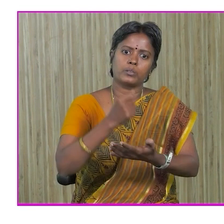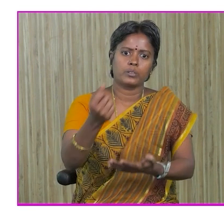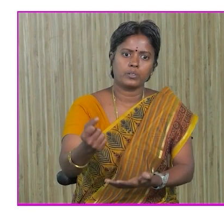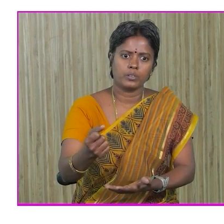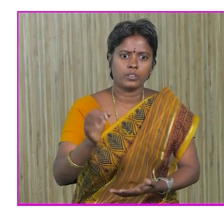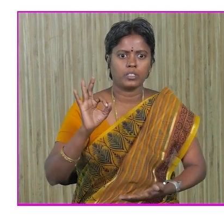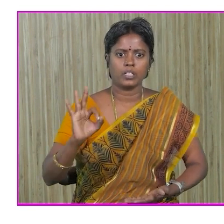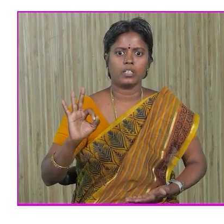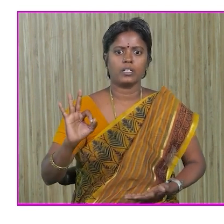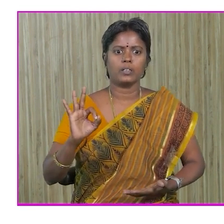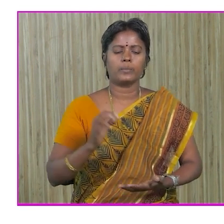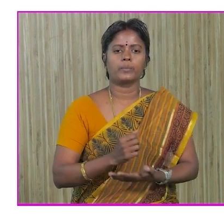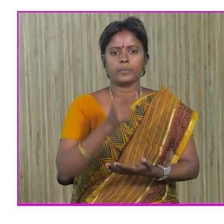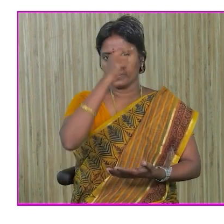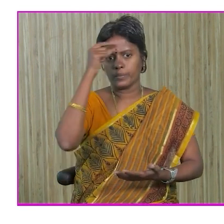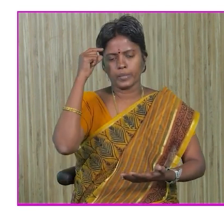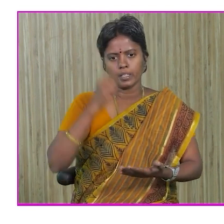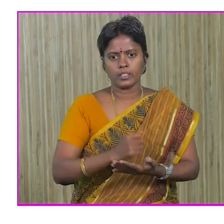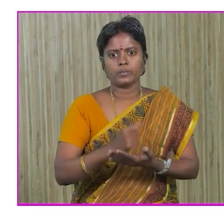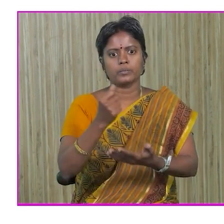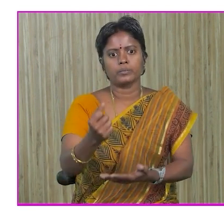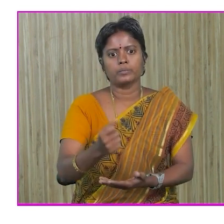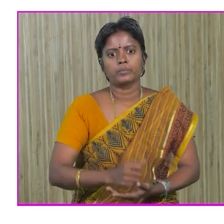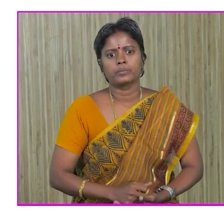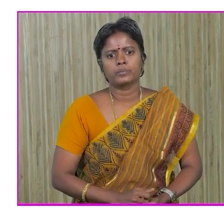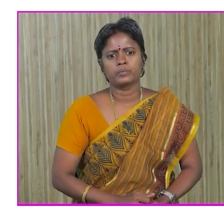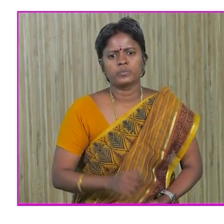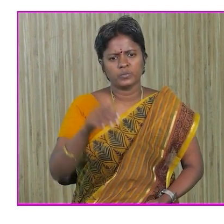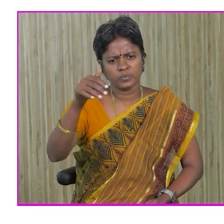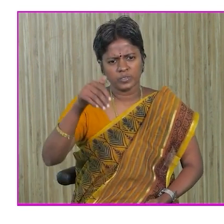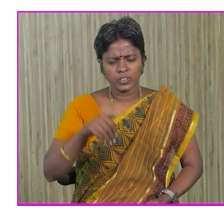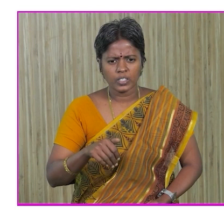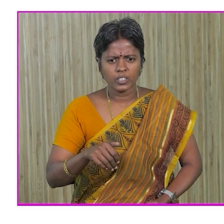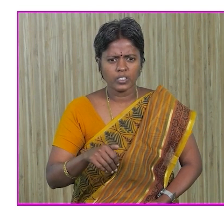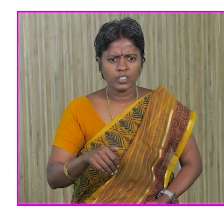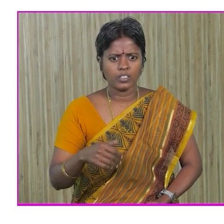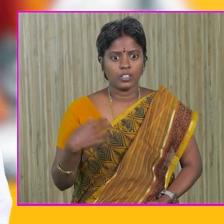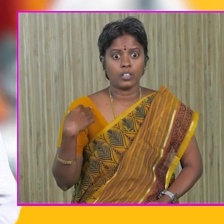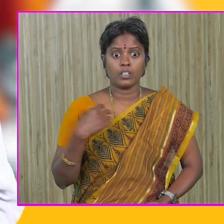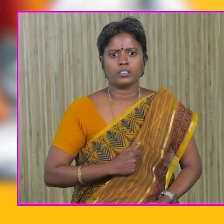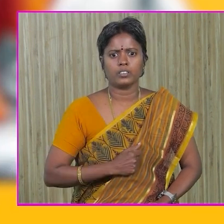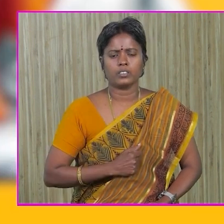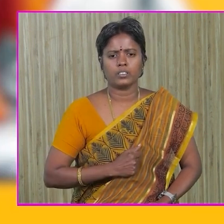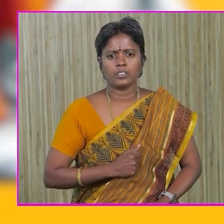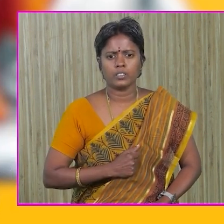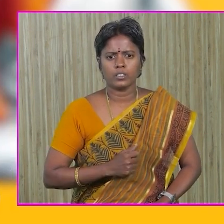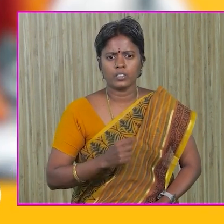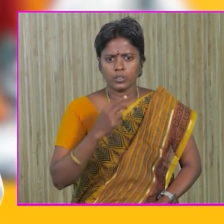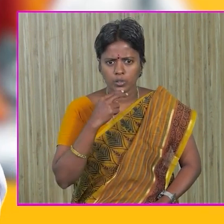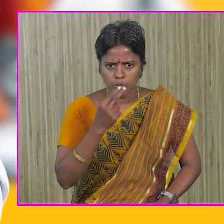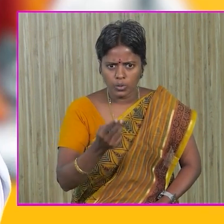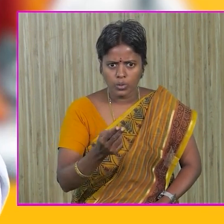உண்டு. அவருடைய கடைக்கு வரக்கூடியவர்களுக்கெல்லாம் இவர் மீது பயங்கர நம்பிக்கை. இவர் கூறும்